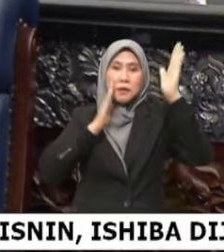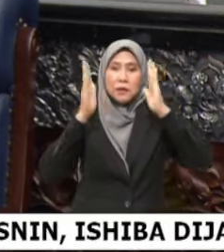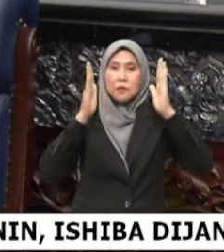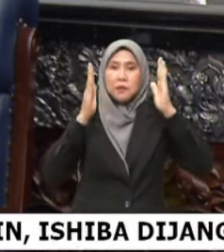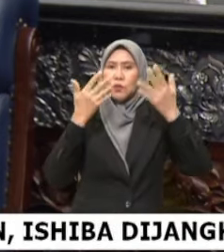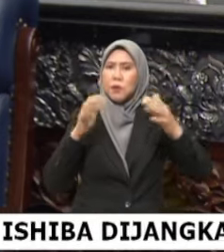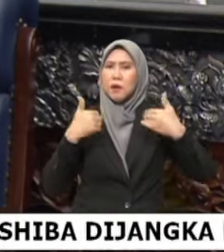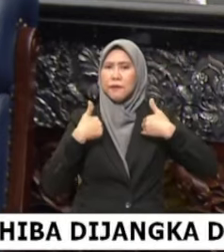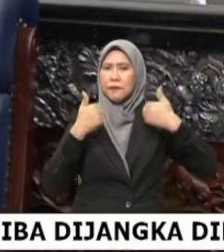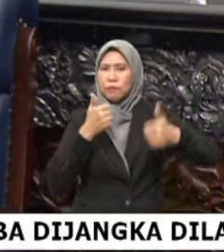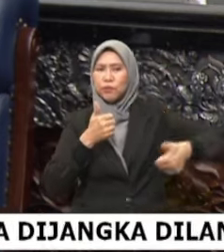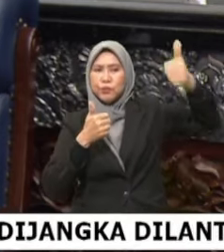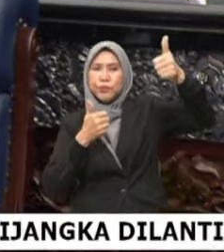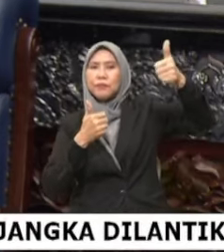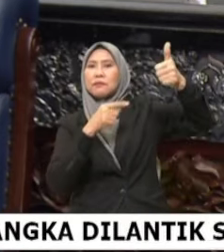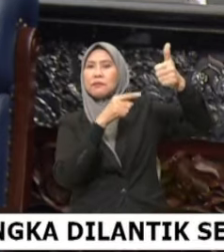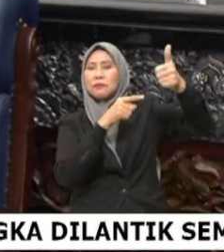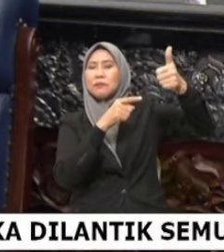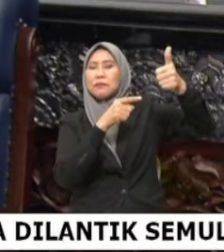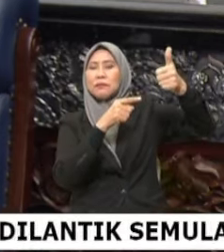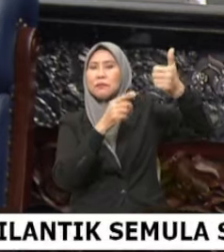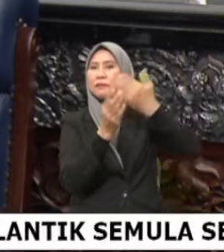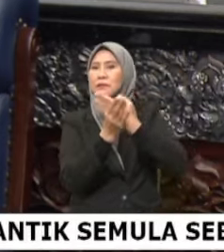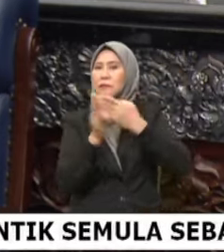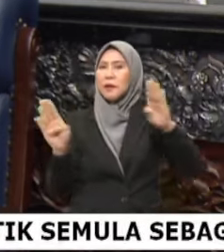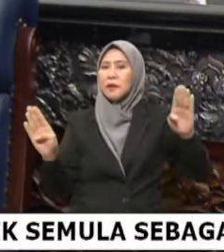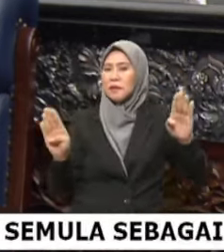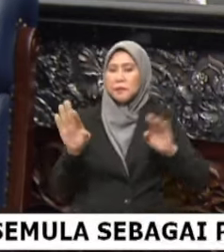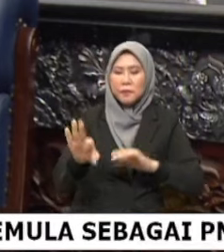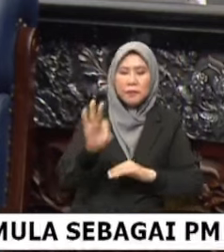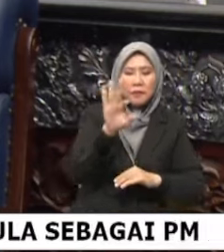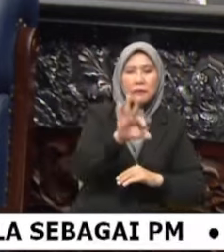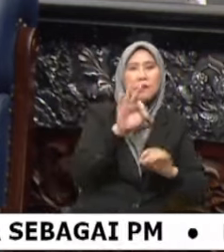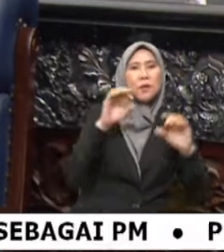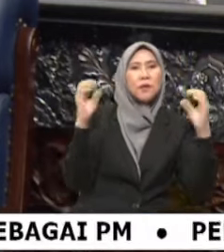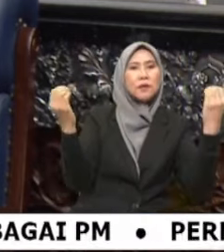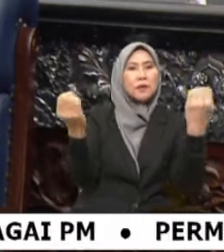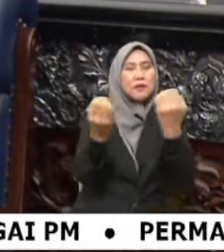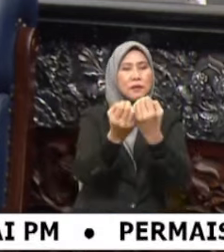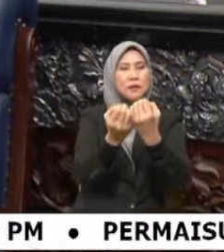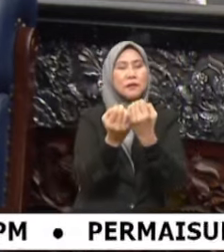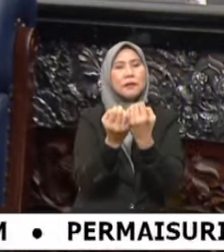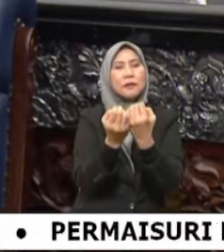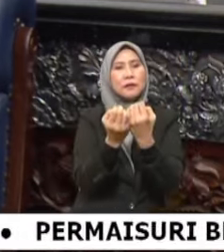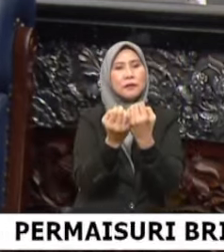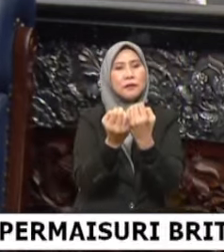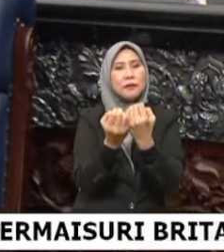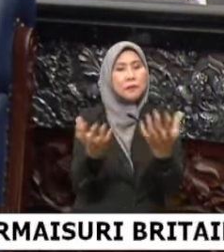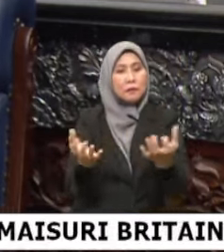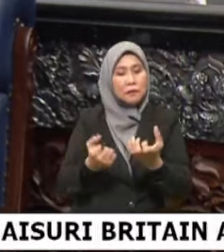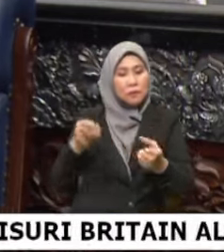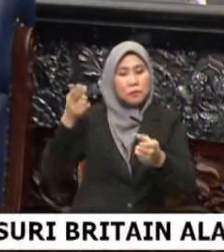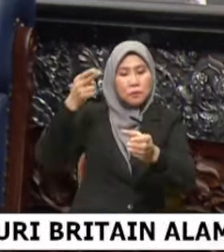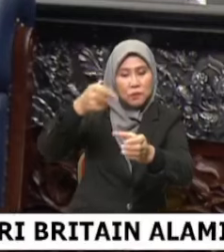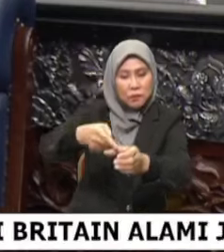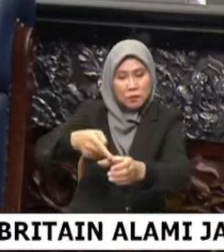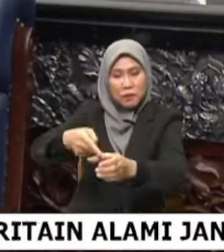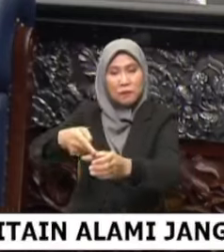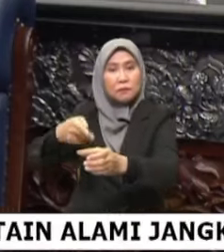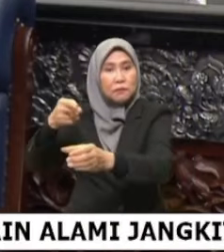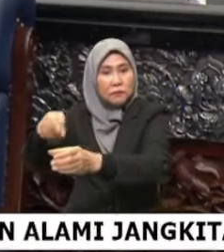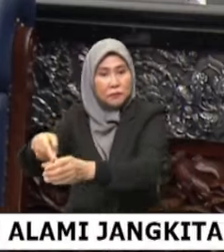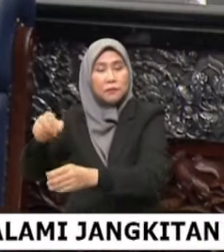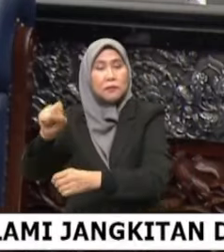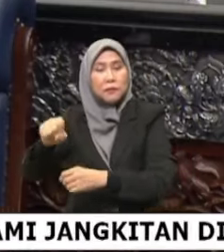berdaulat pastinya ianya bebas untuk memilih apa juga organisasi yang ingin disertainya.